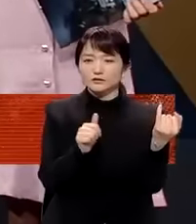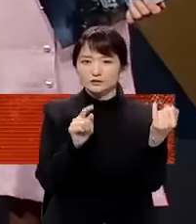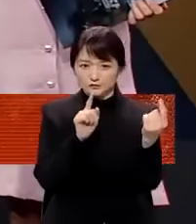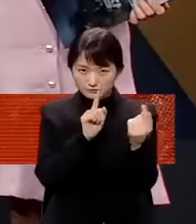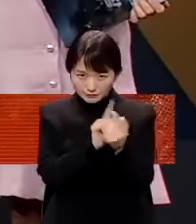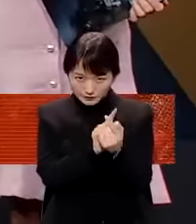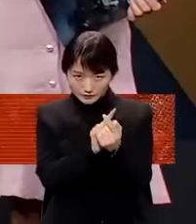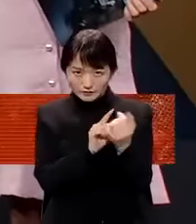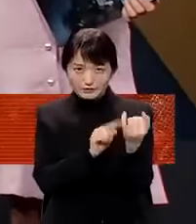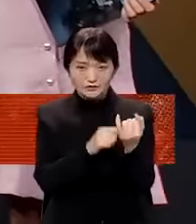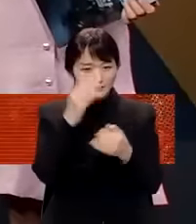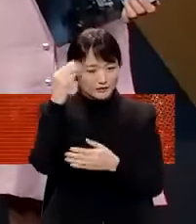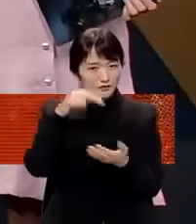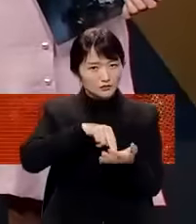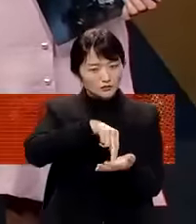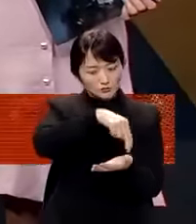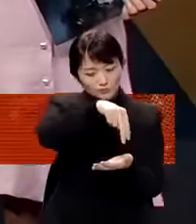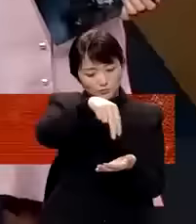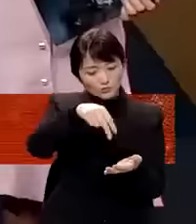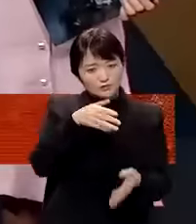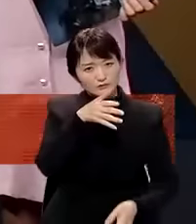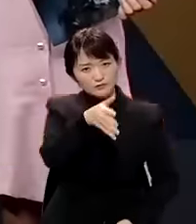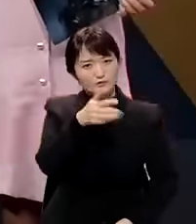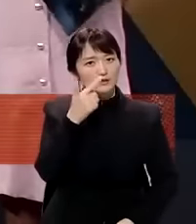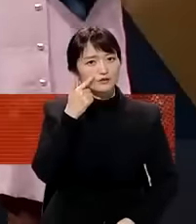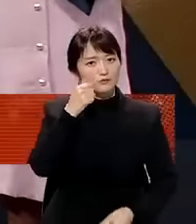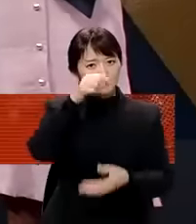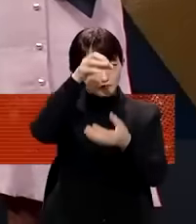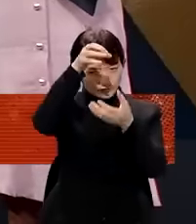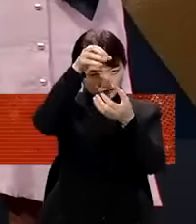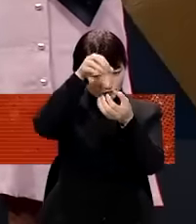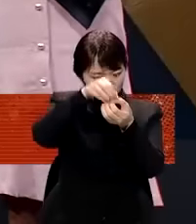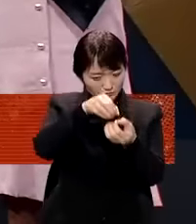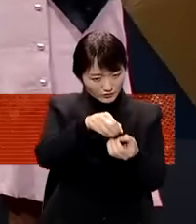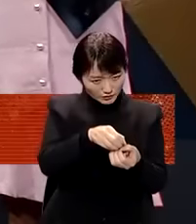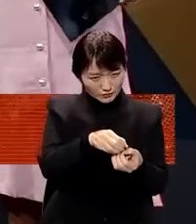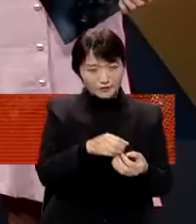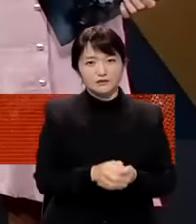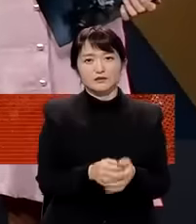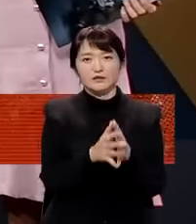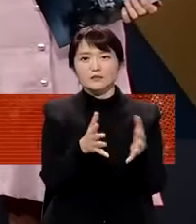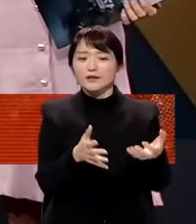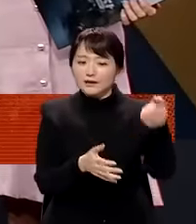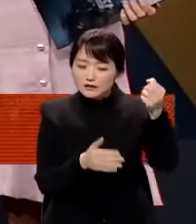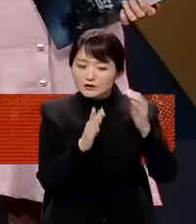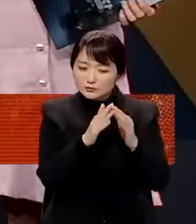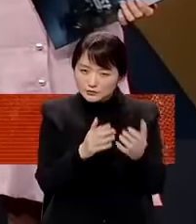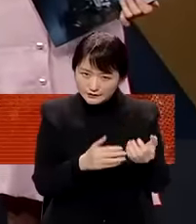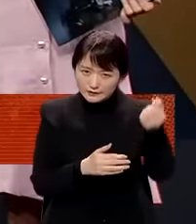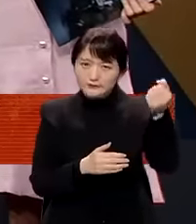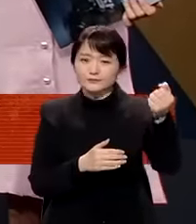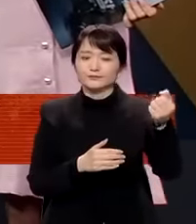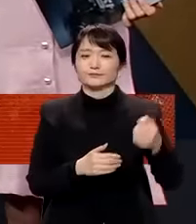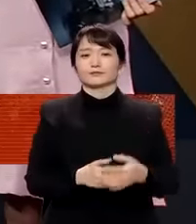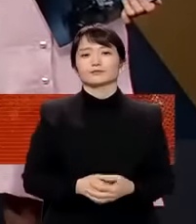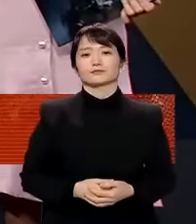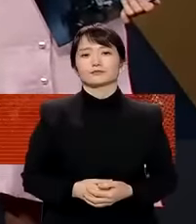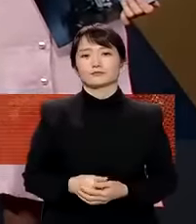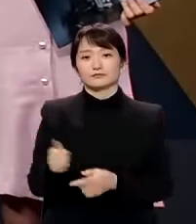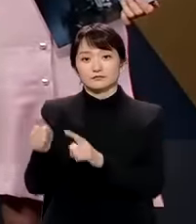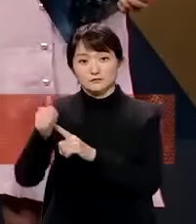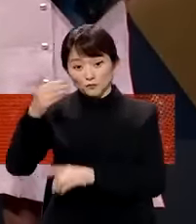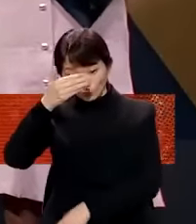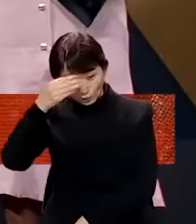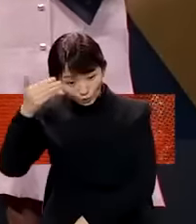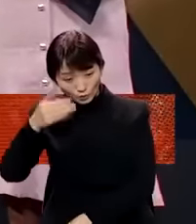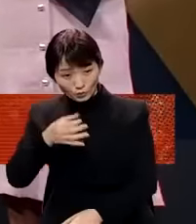무용을 전공했고 아버지 유산을 물려받아서 아 와 주택까지 갖고 있다고 소개했습니다 남성은 젊은